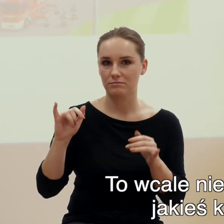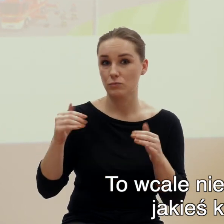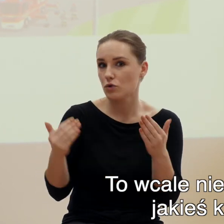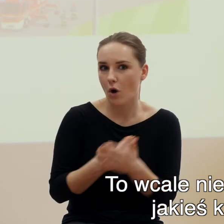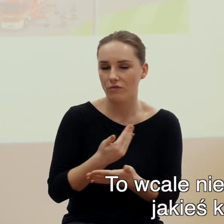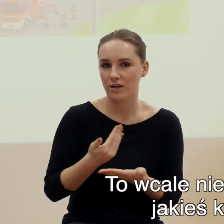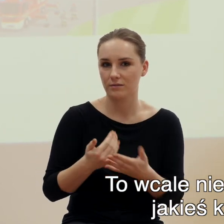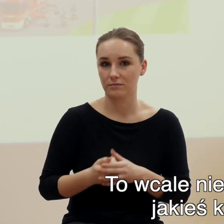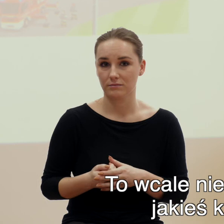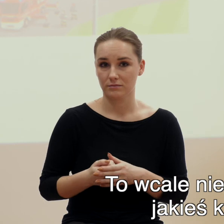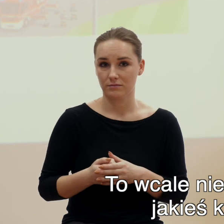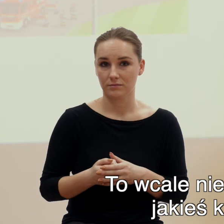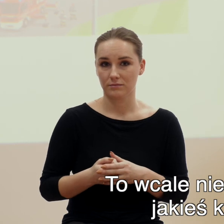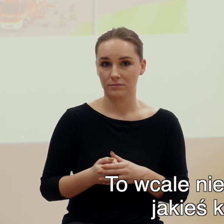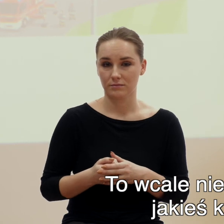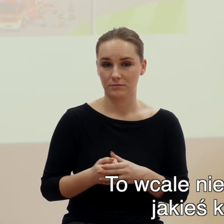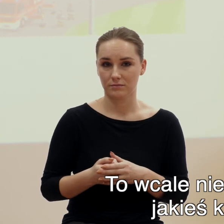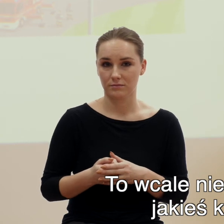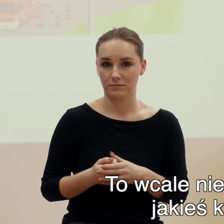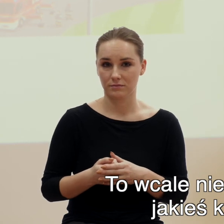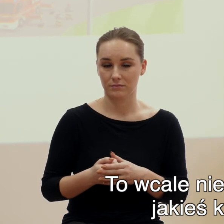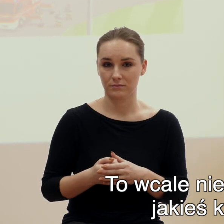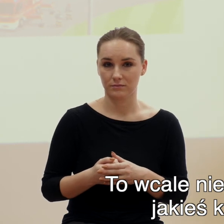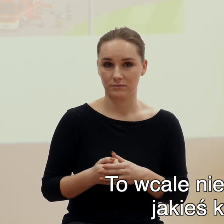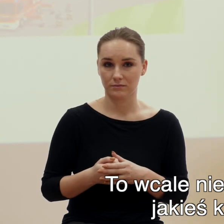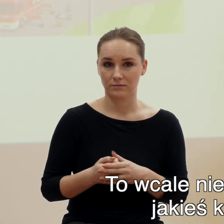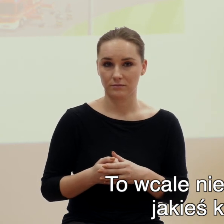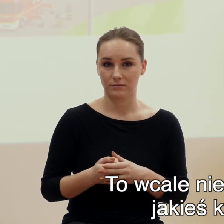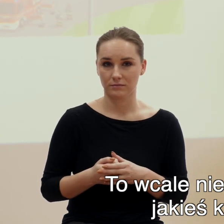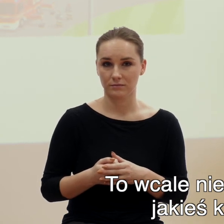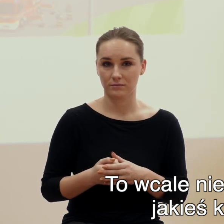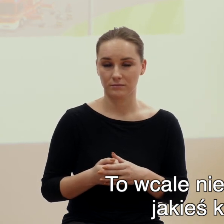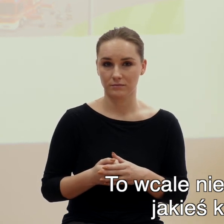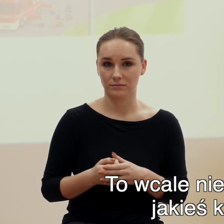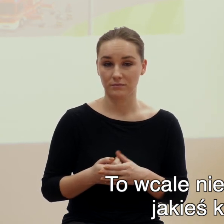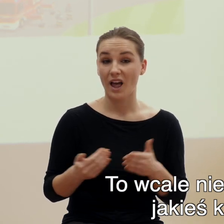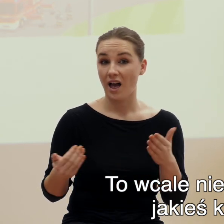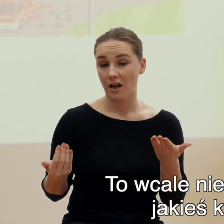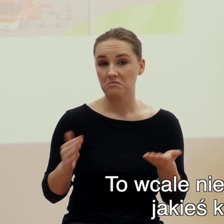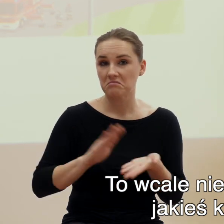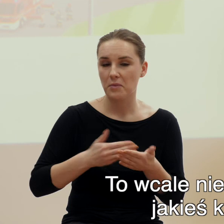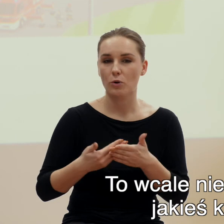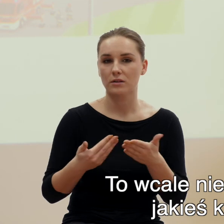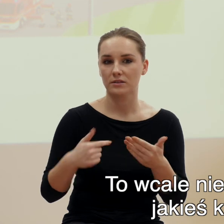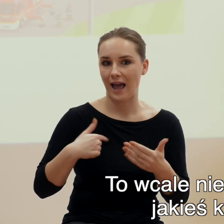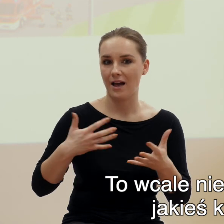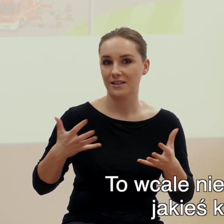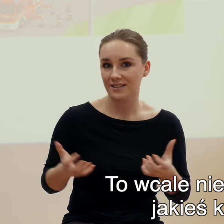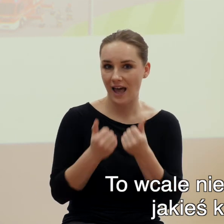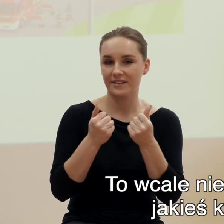nic niewłaściwego, jeżeli znajdziemy jakieś